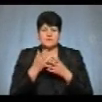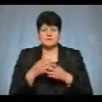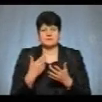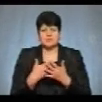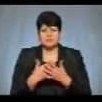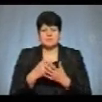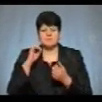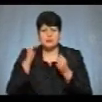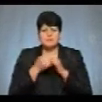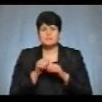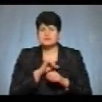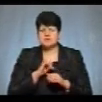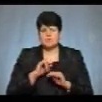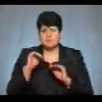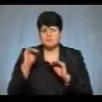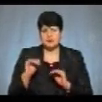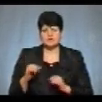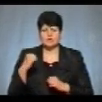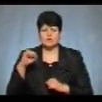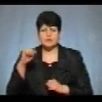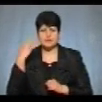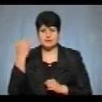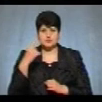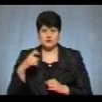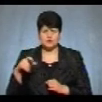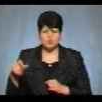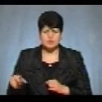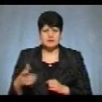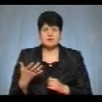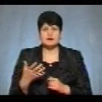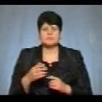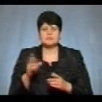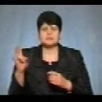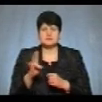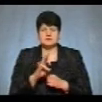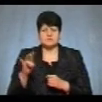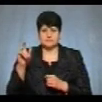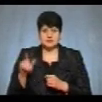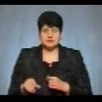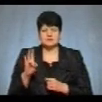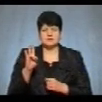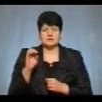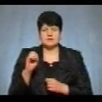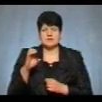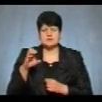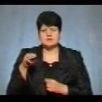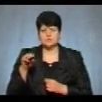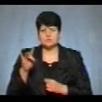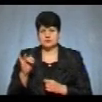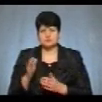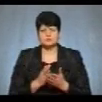героя Небесної Сотні. Архієпископ Тернопільської Кременецької православної церкви України Нестор відправляє